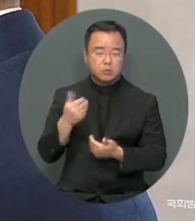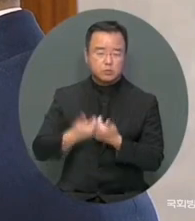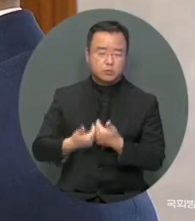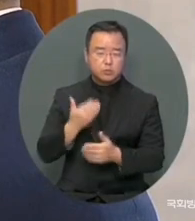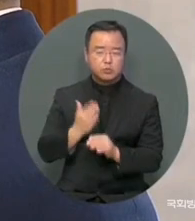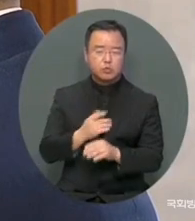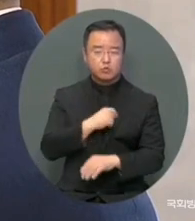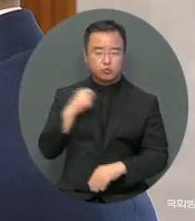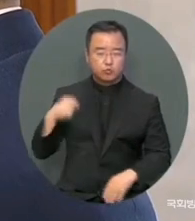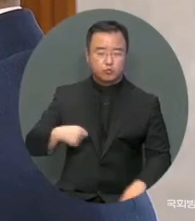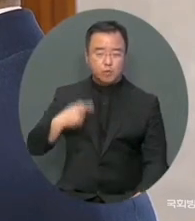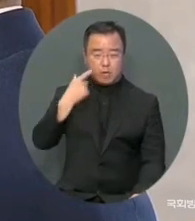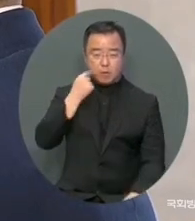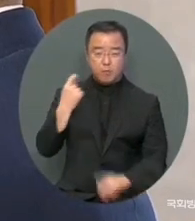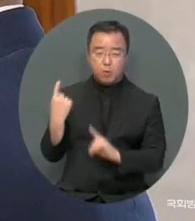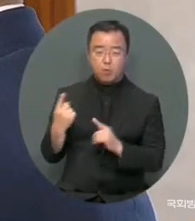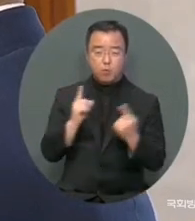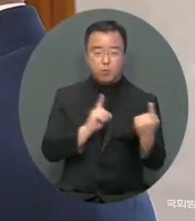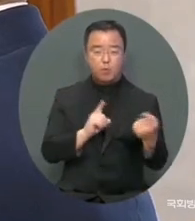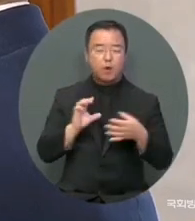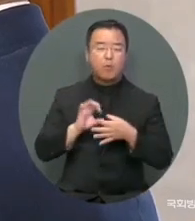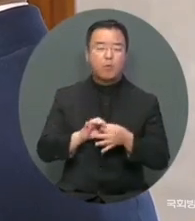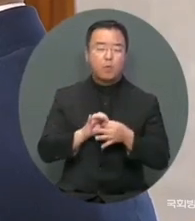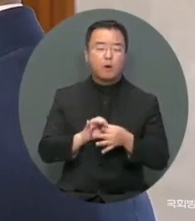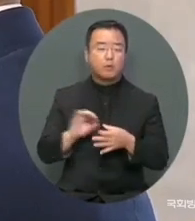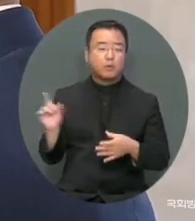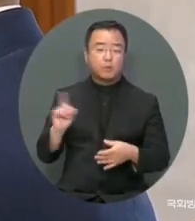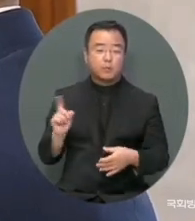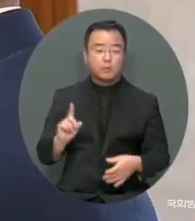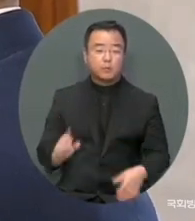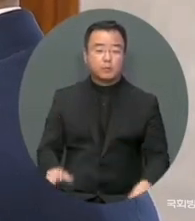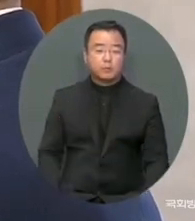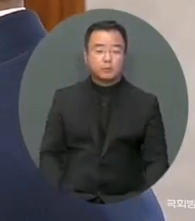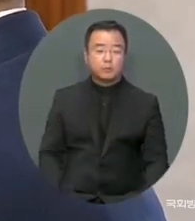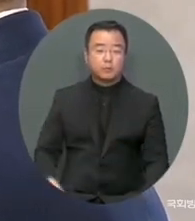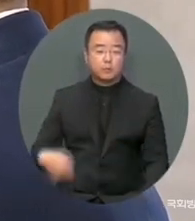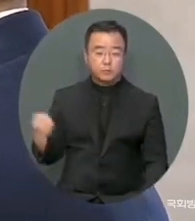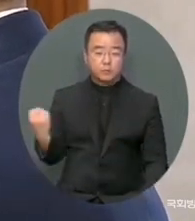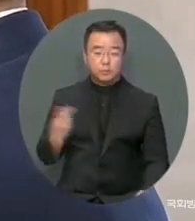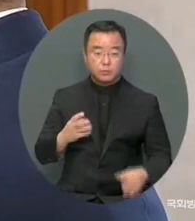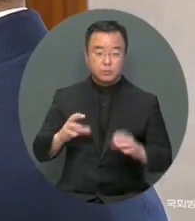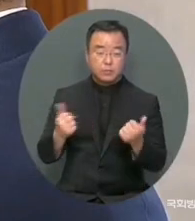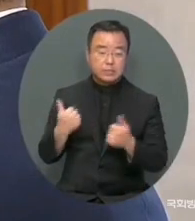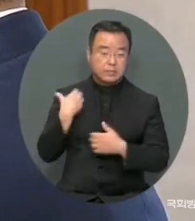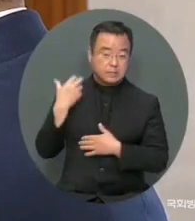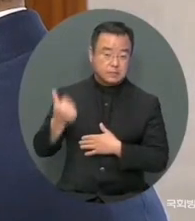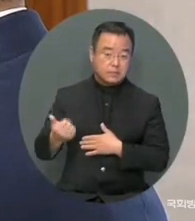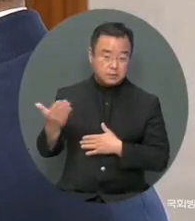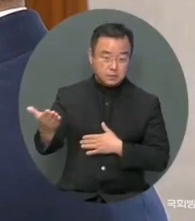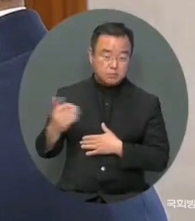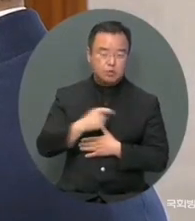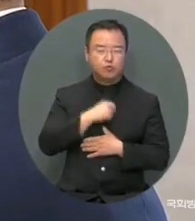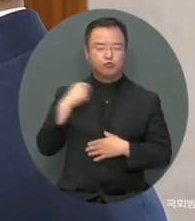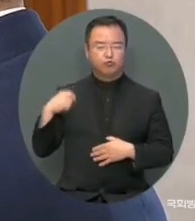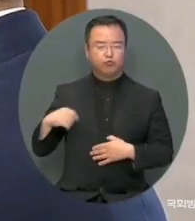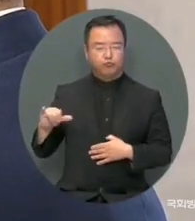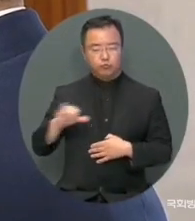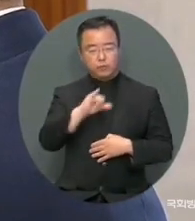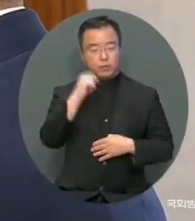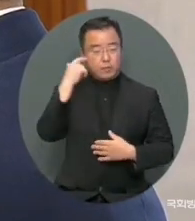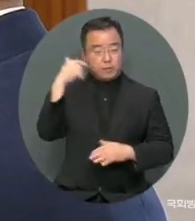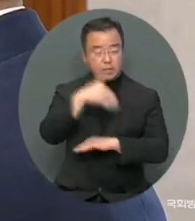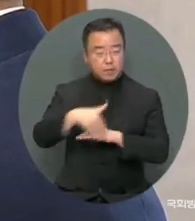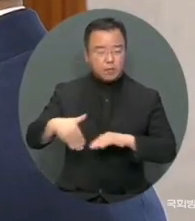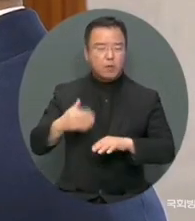중국과 그리고 일본과의 관계 설정을 어떻게 하는 것이 바람직하다고 보시는지요? 또 의장님께서 중국을 방문할 예정이라고 하셨습니다. 그런데 이걸 구체적으로